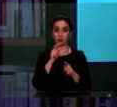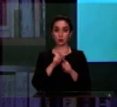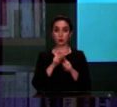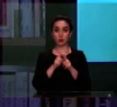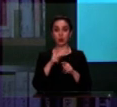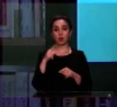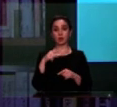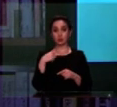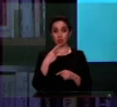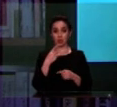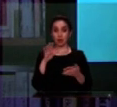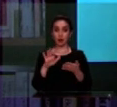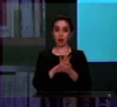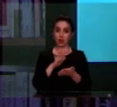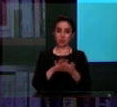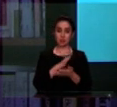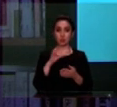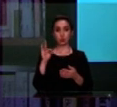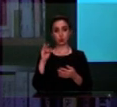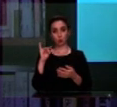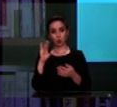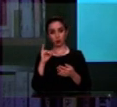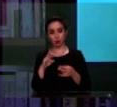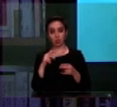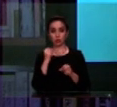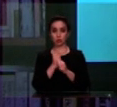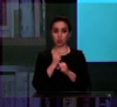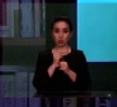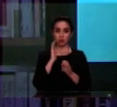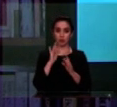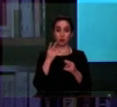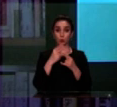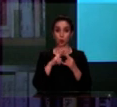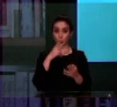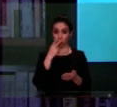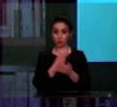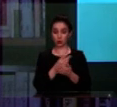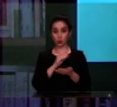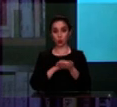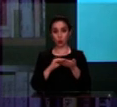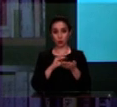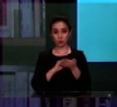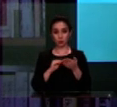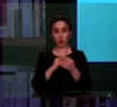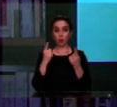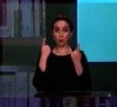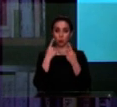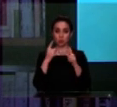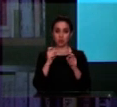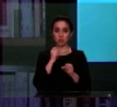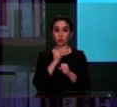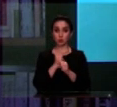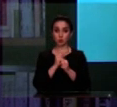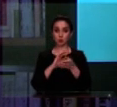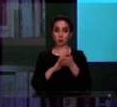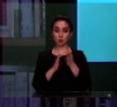услуб deyilsa, газета, журналларда ишлатиладиган ko'rinishi yozma публицистик услуб